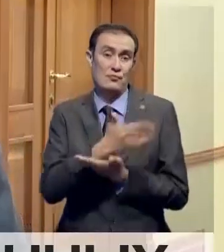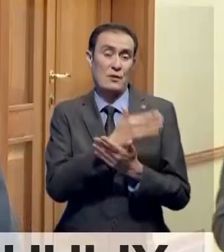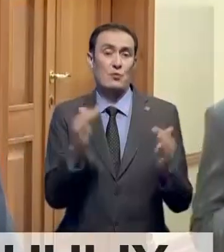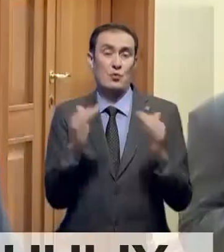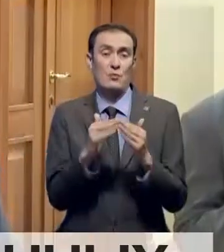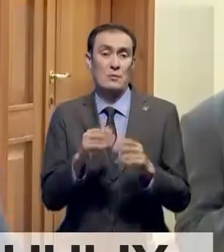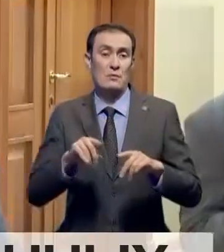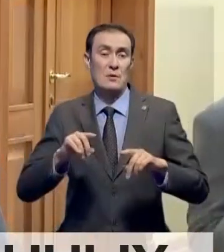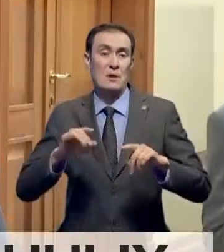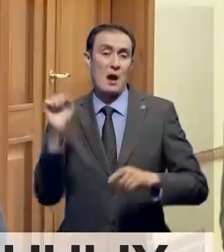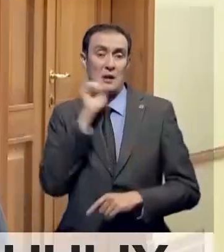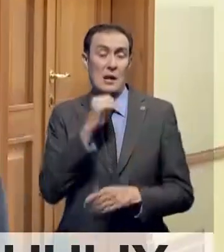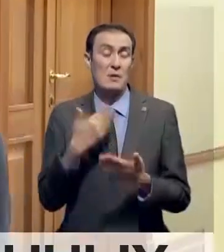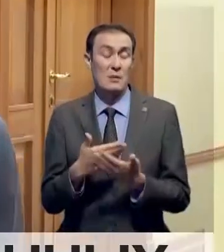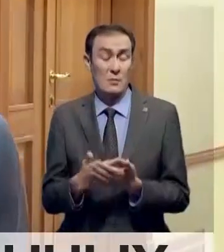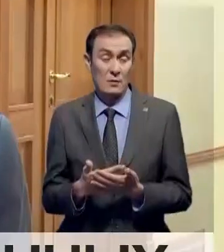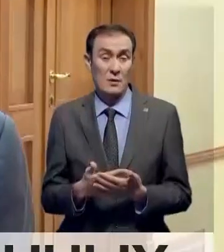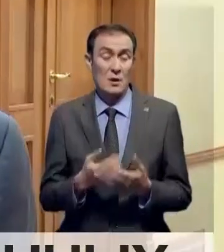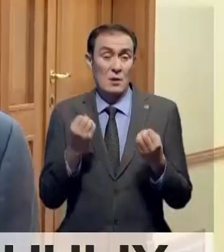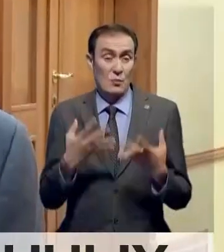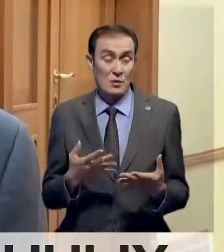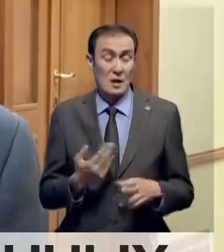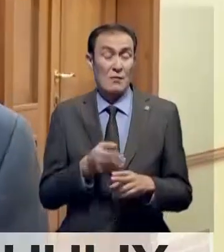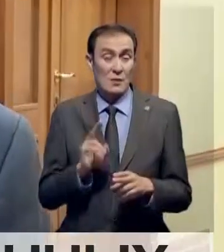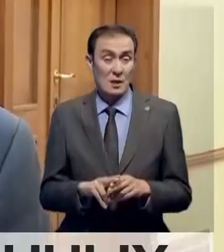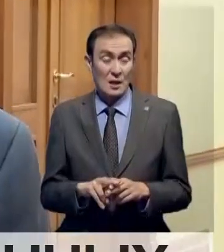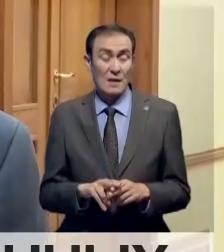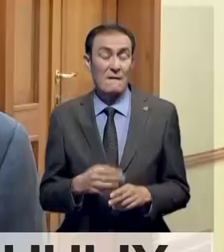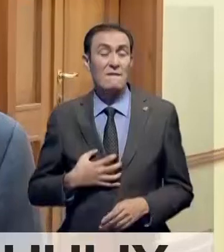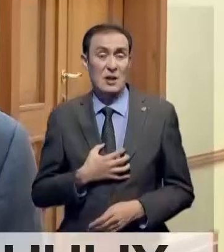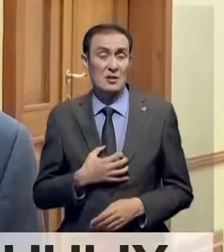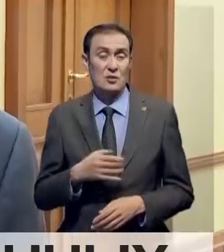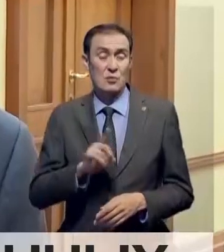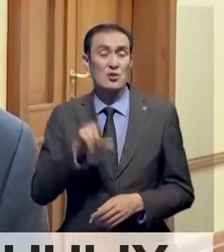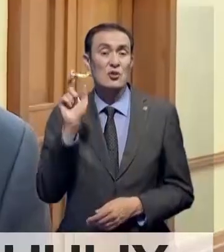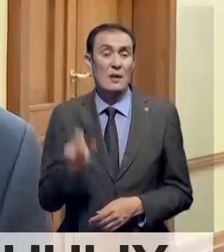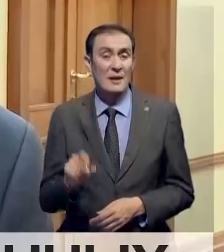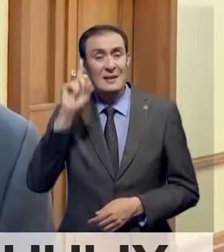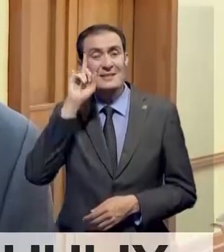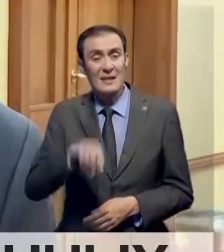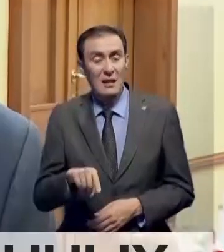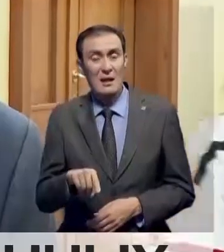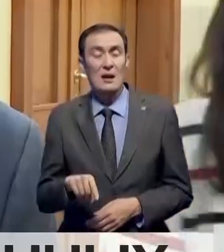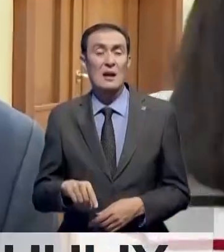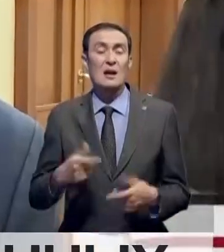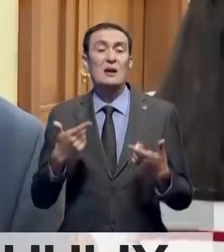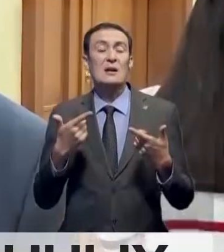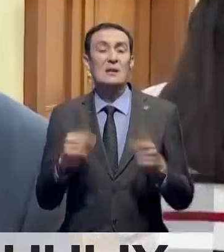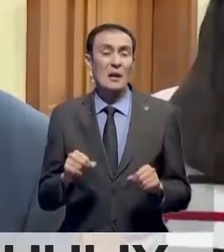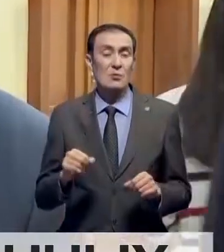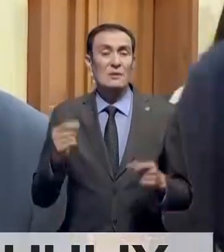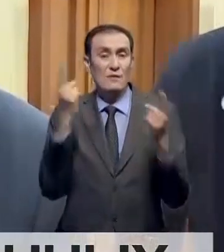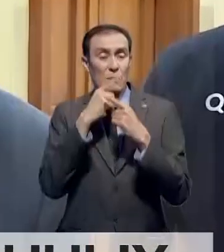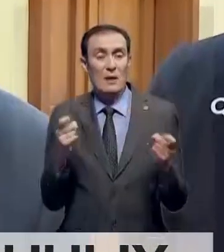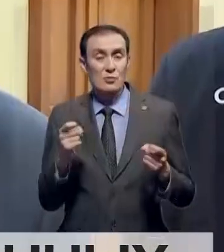ее драгоценности, красивые, которую она показала. Понимаете? То есть на самом деле, вот что важно сделать, чтобы человек знал ту границу, которую лучше